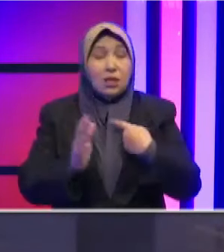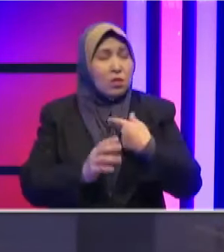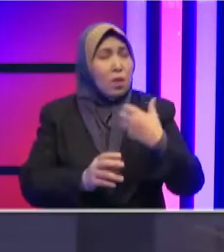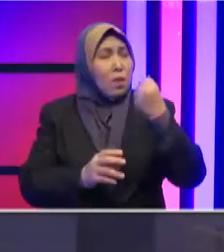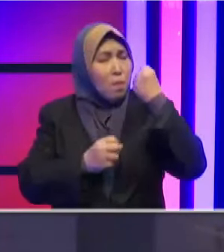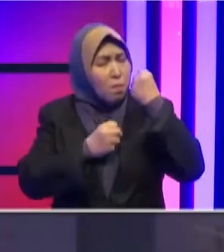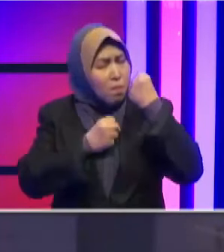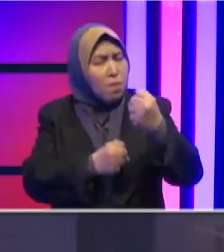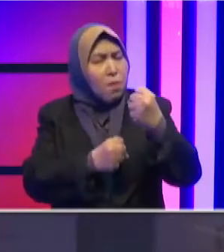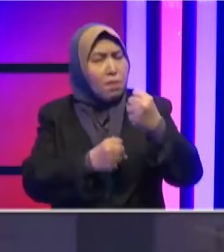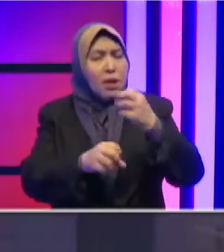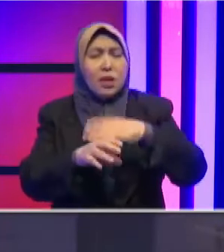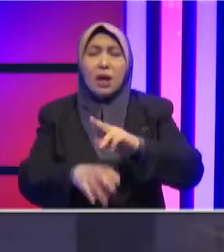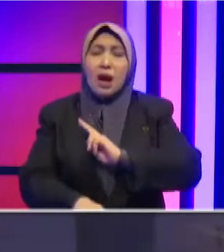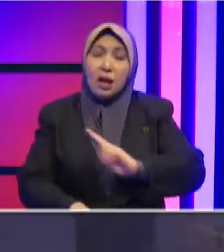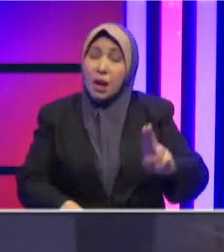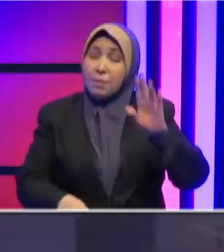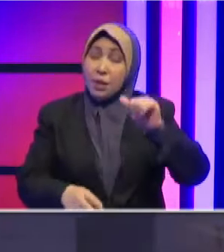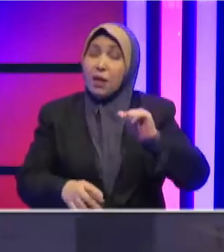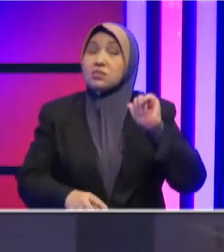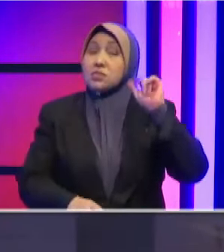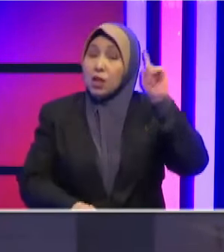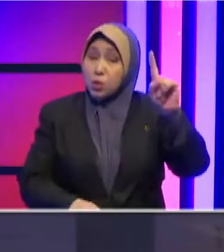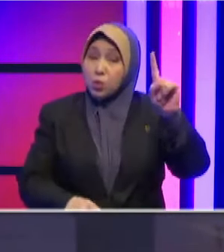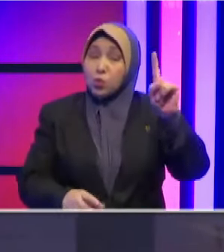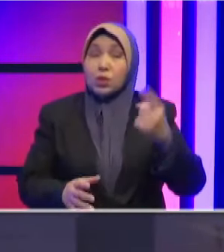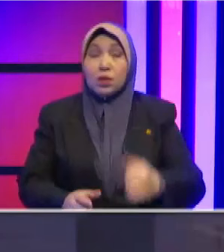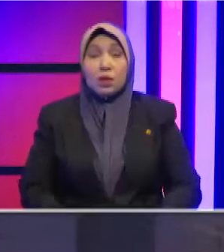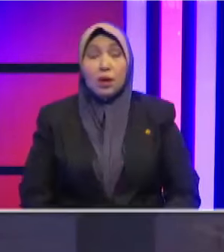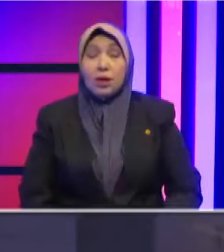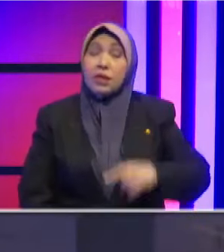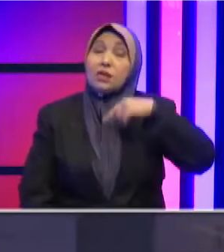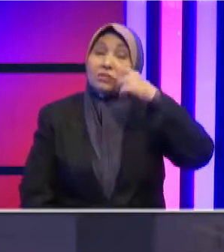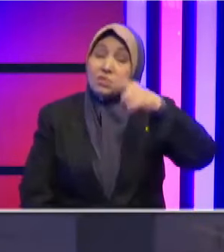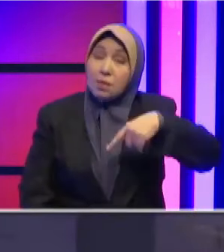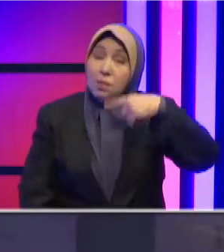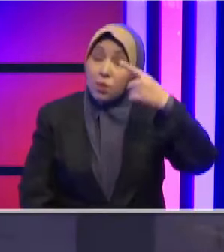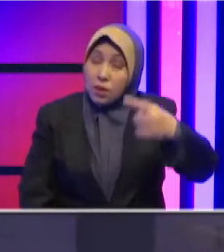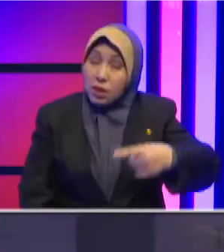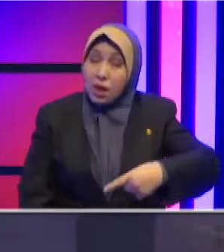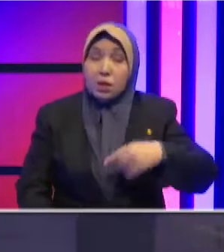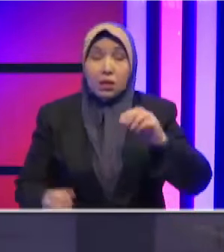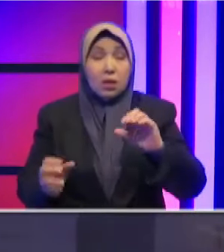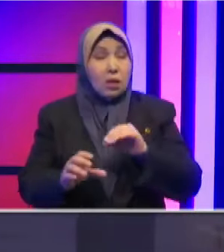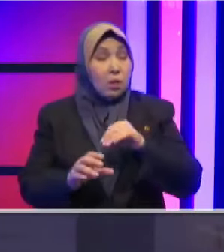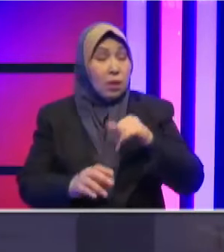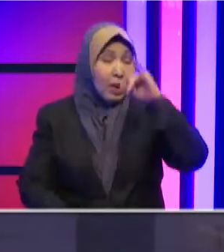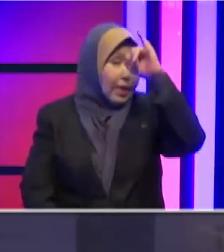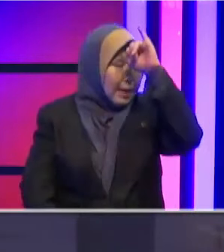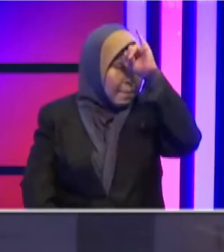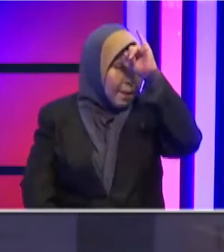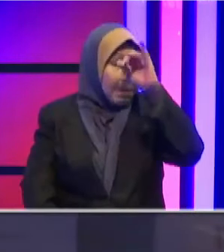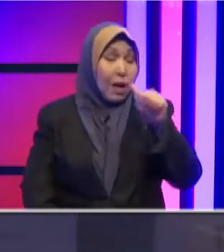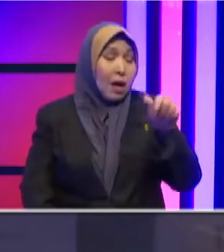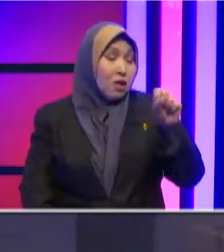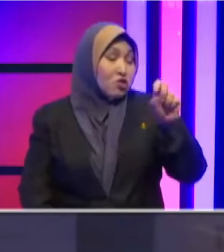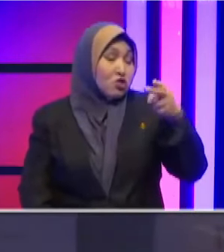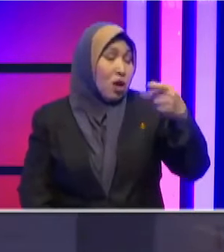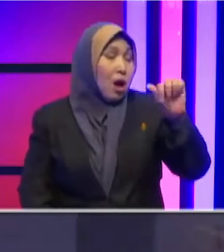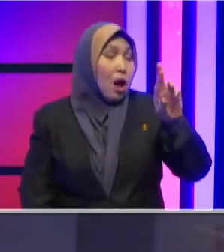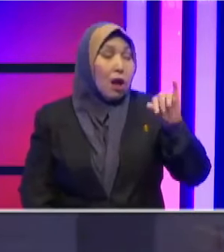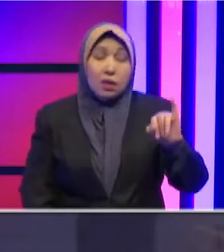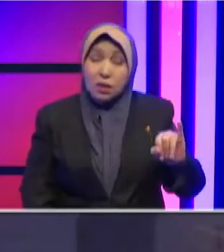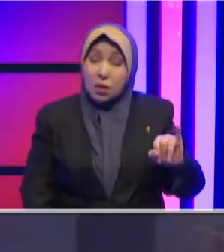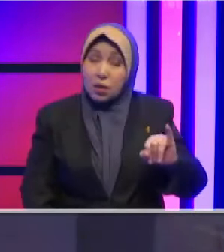teguh kepada agama yang satu disebutkan disebutkan oleh Imam madzhab di